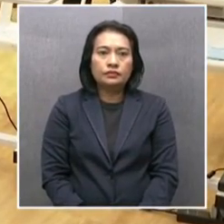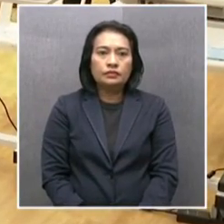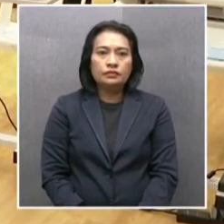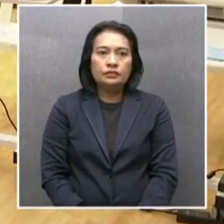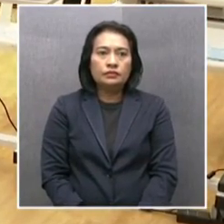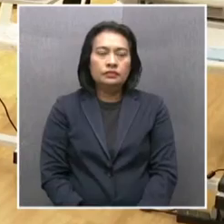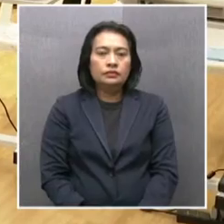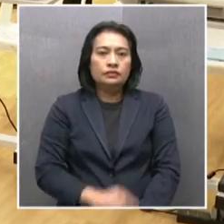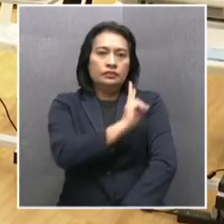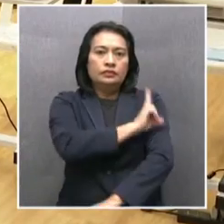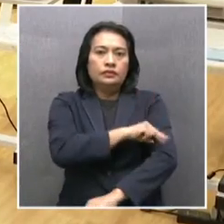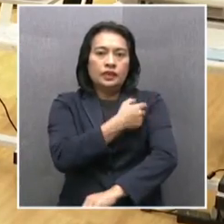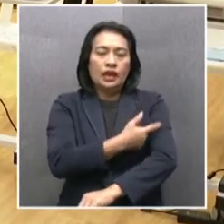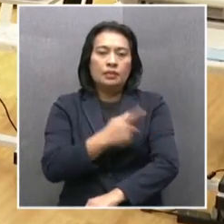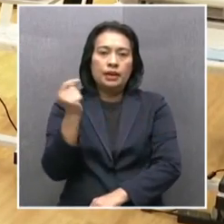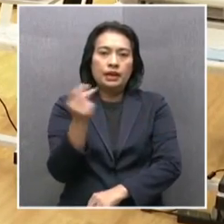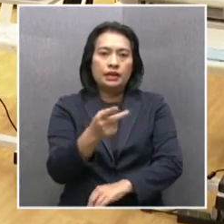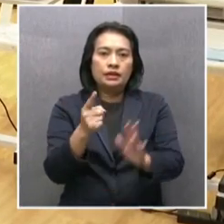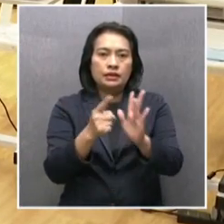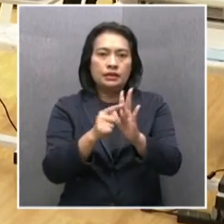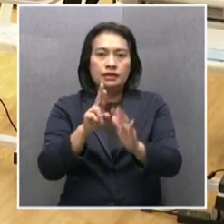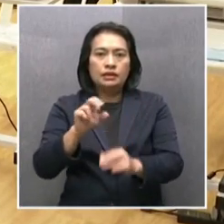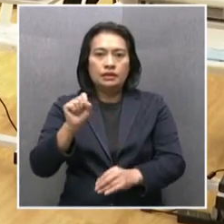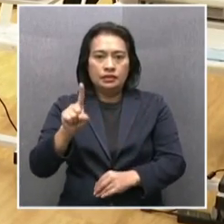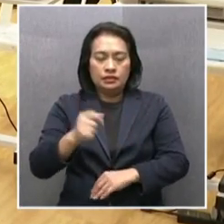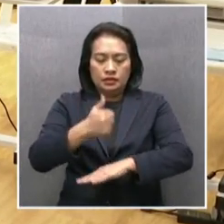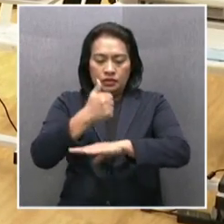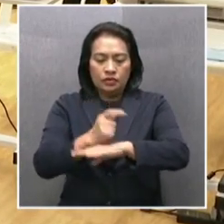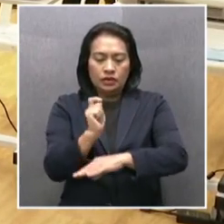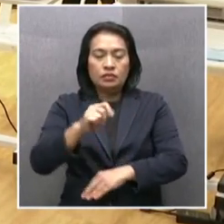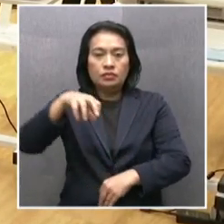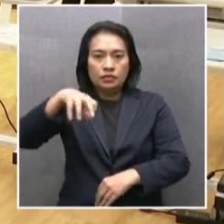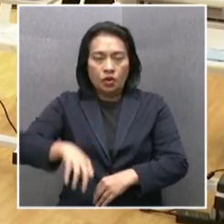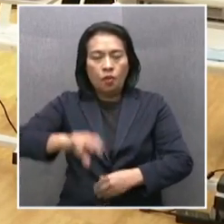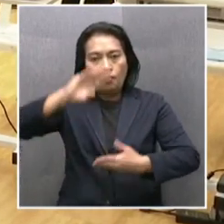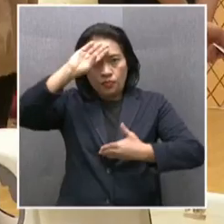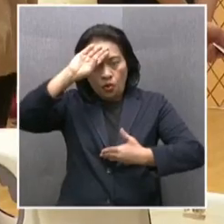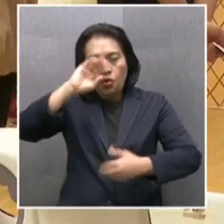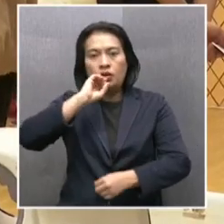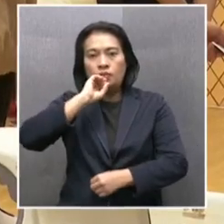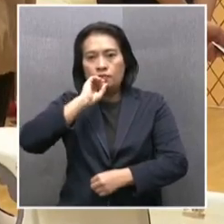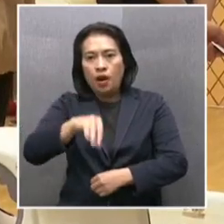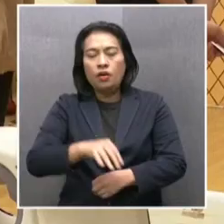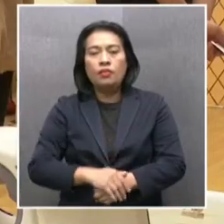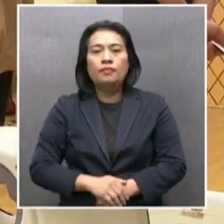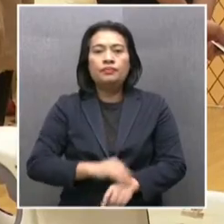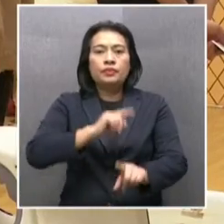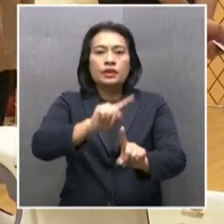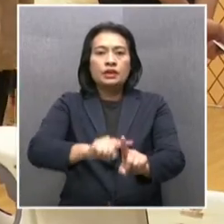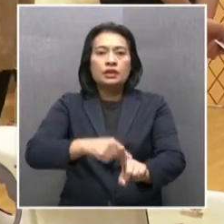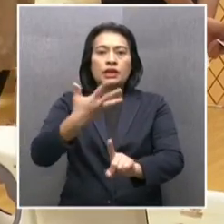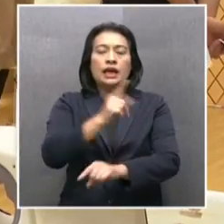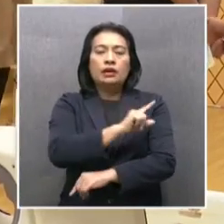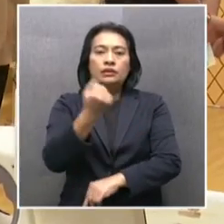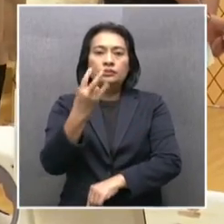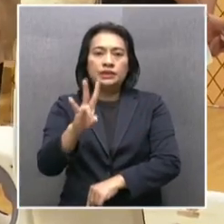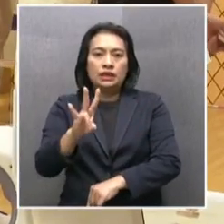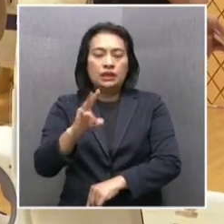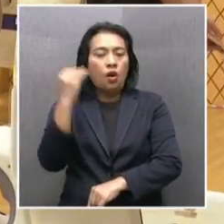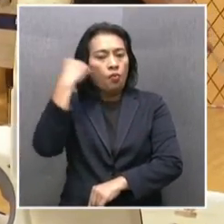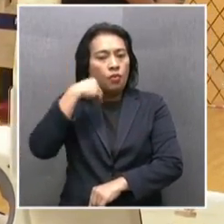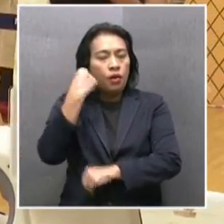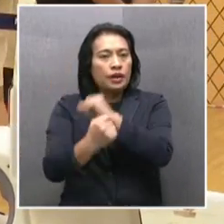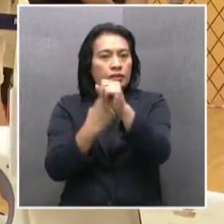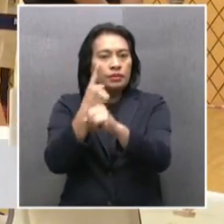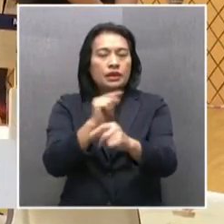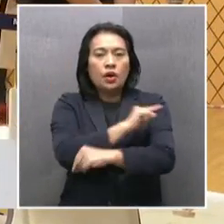นายแพทย์ทะเรศกรัศนัยรวิวงศ์อธิบดีกรมควบคุมโรคเปิดเผยว่าวันที่17พฤษภาคมของทุกปีค่ะเป็นวัน